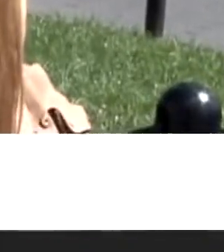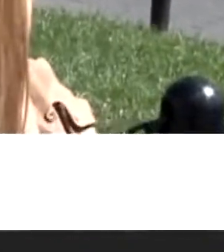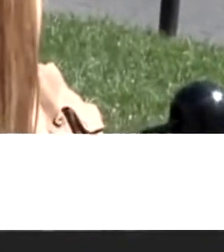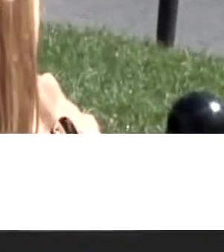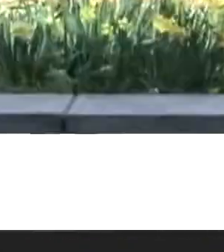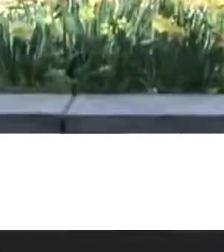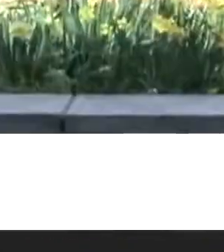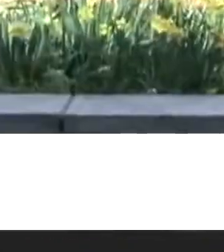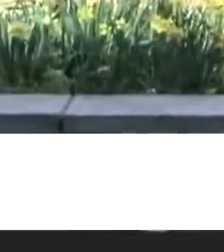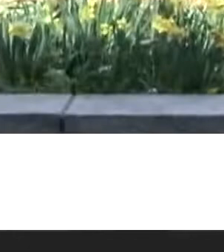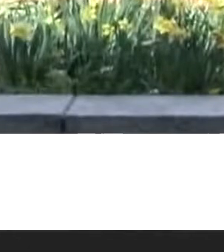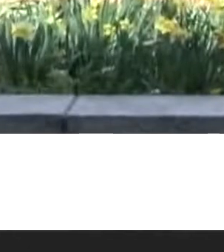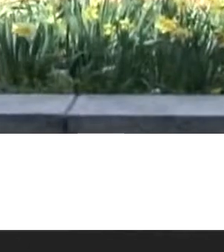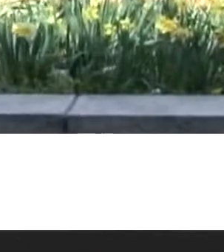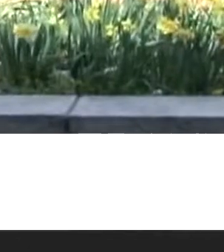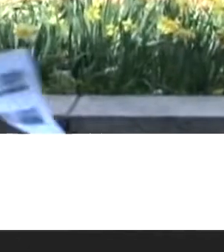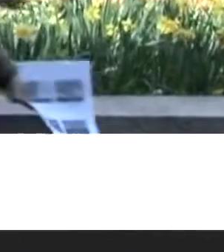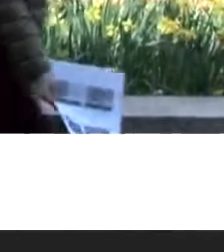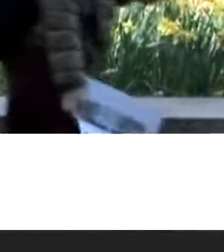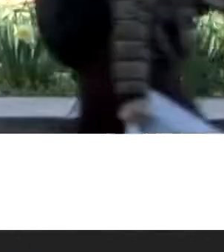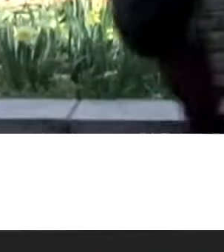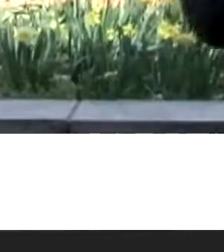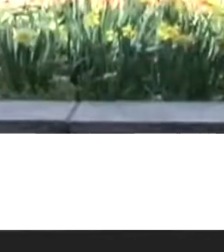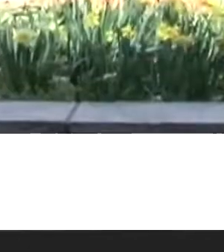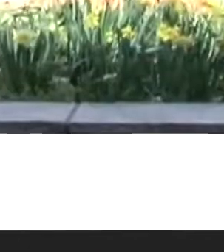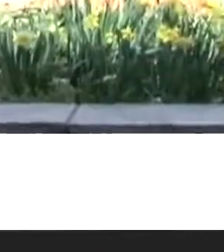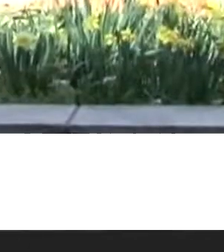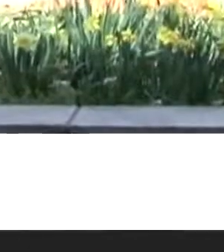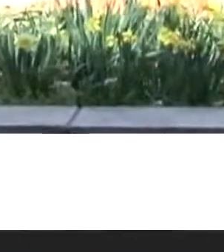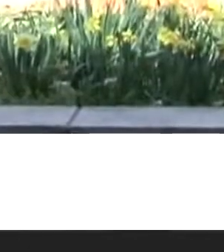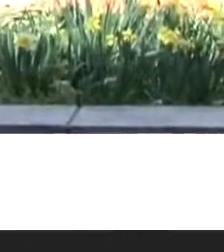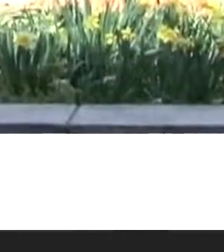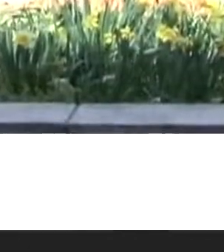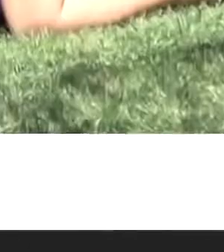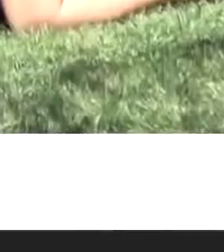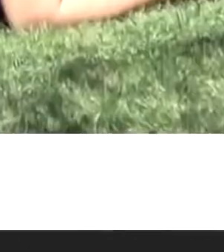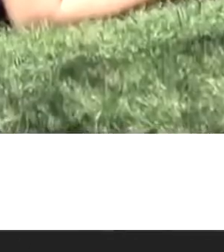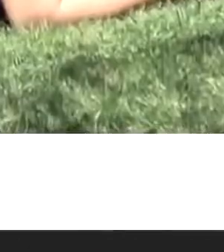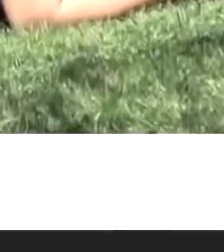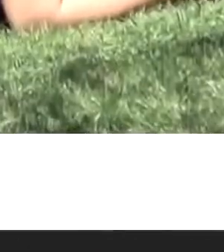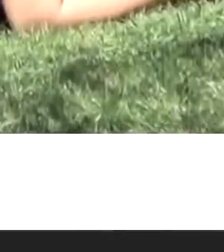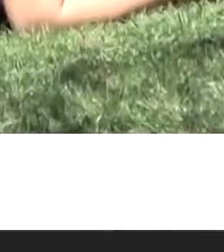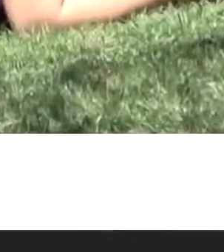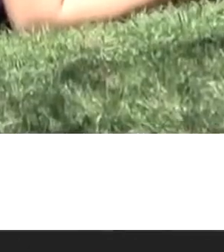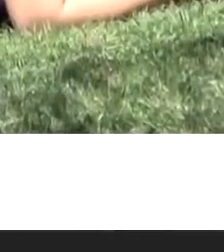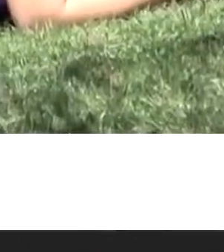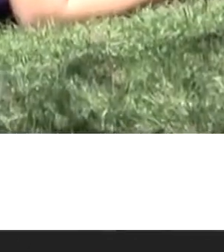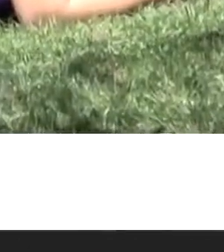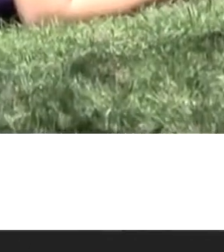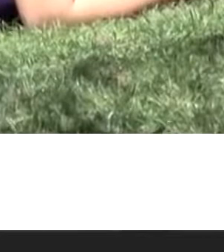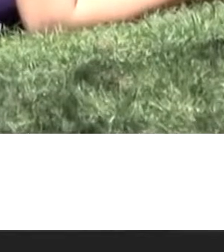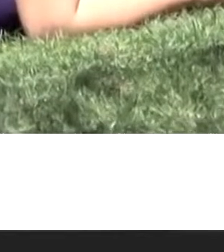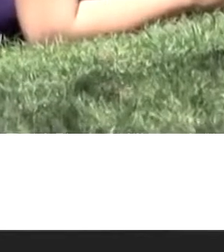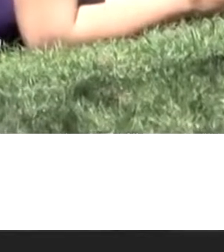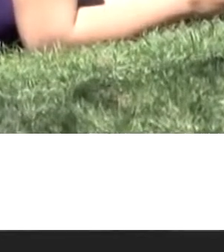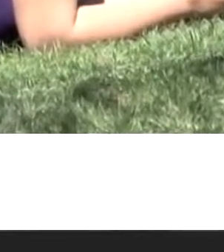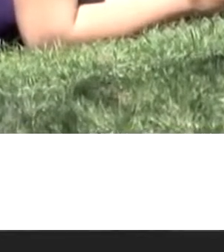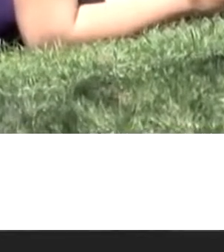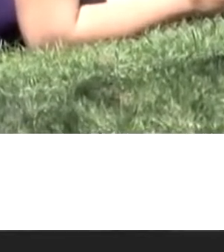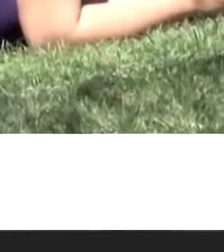유학생들에게 도 불가피합니다 다니는 학교가 어떤 정책을 정하는 야 에 따라 미국 체류 허가 가져 우리는 데